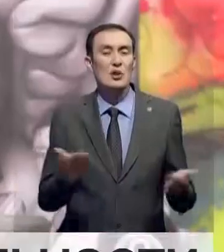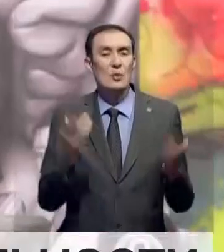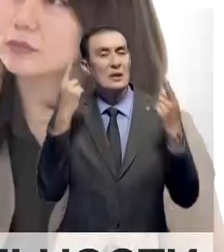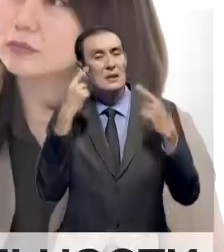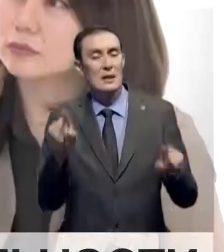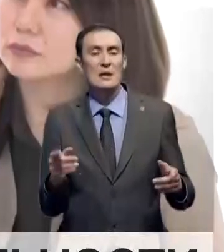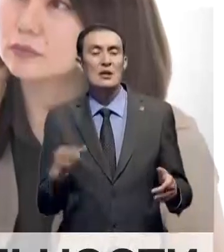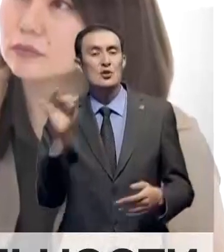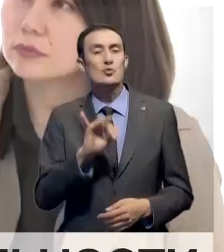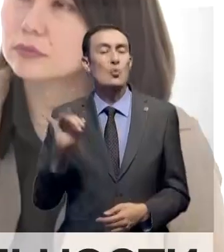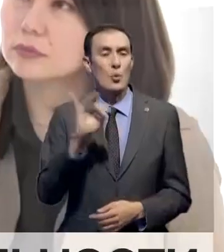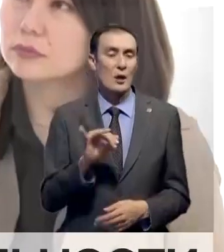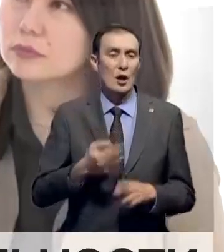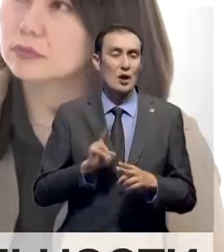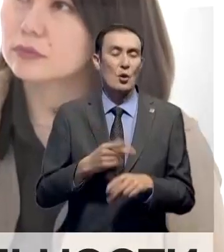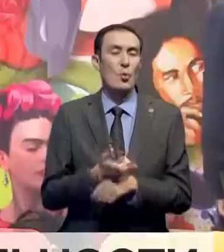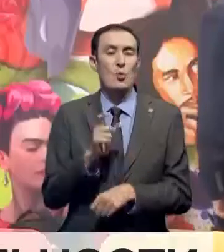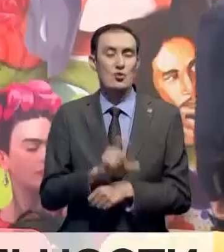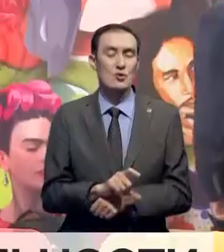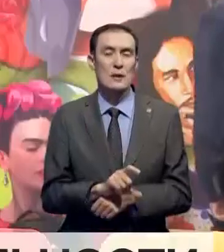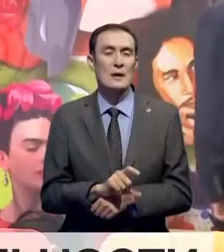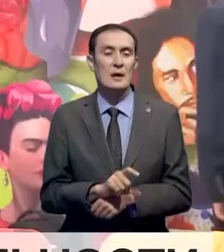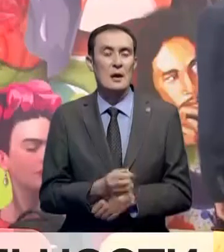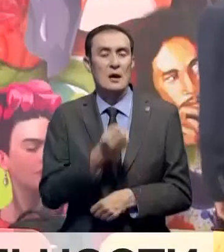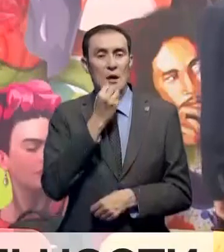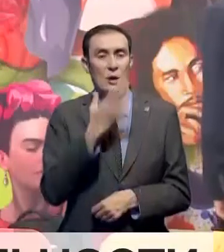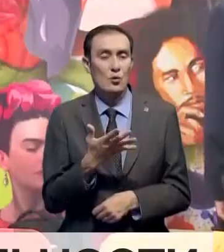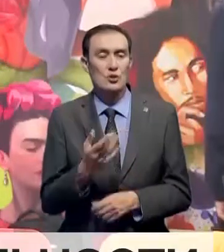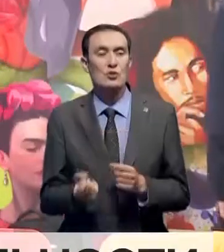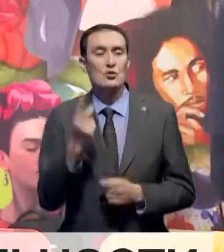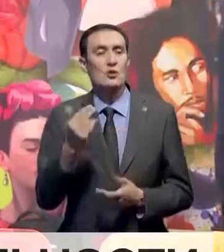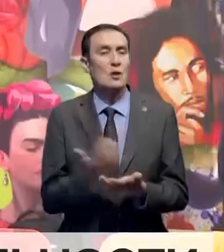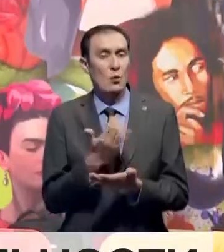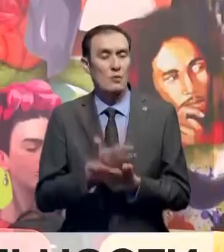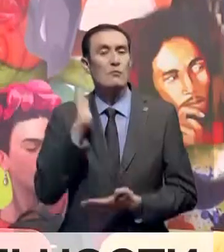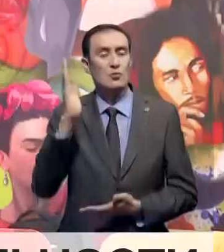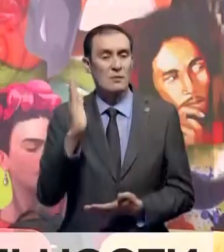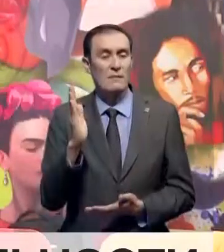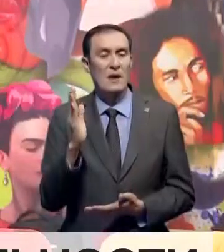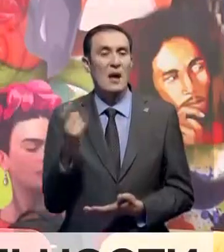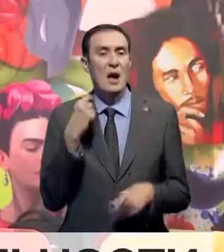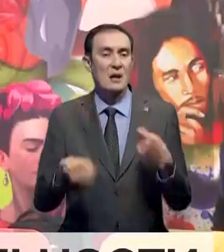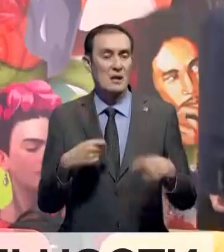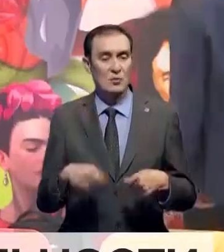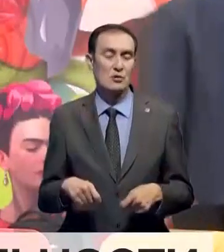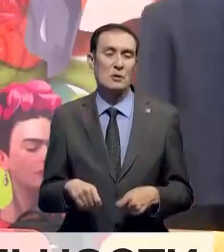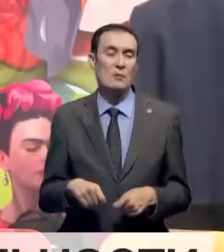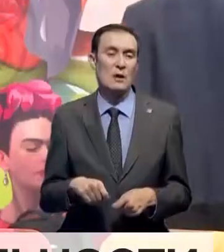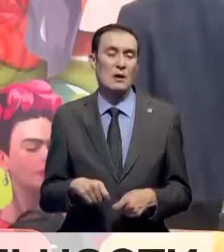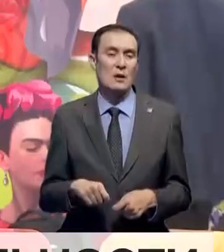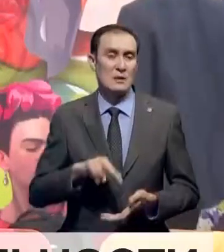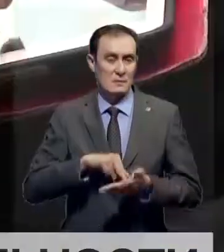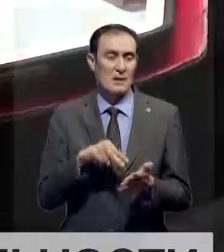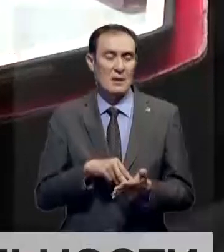идеи, да, истории. Это очень такой хороший источник дохода в будущем в экономических если